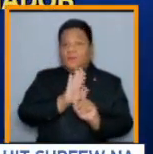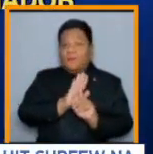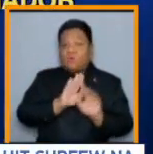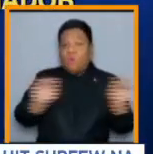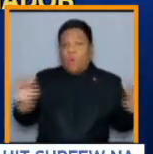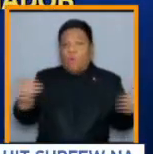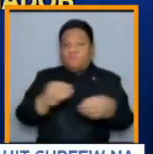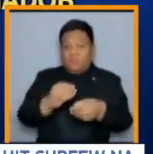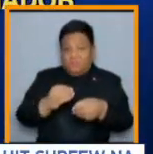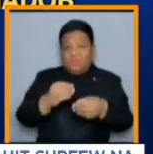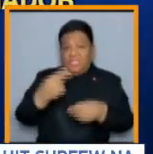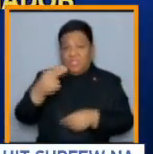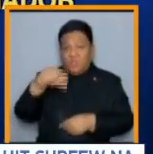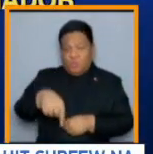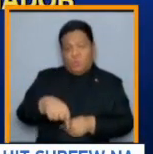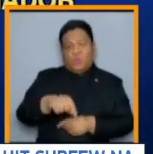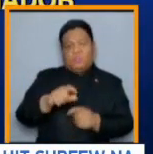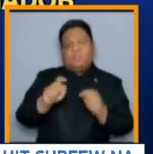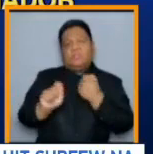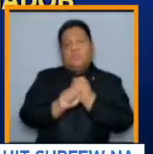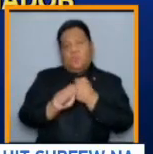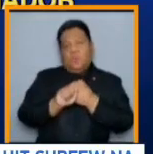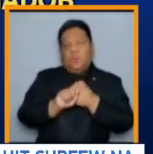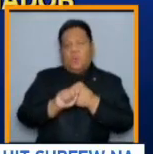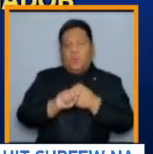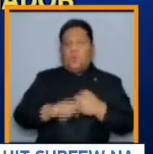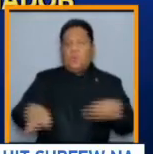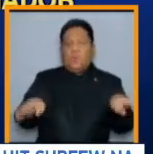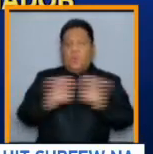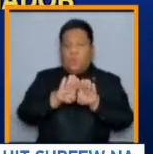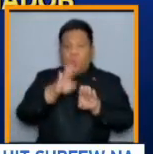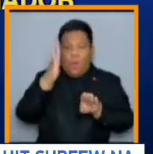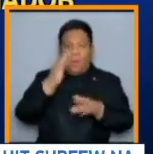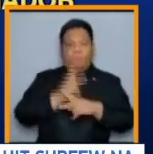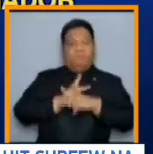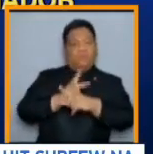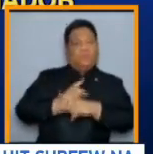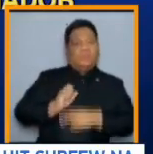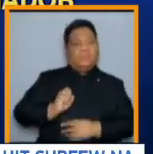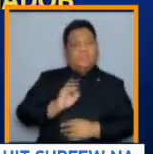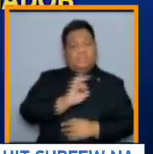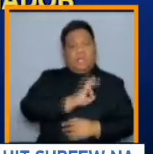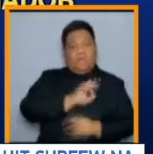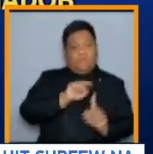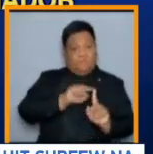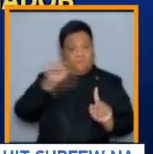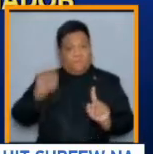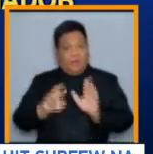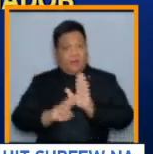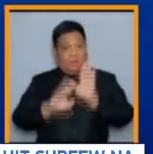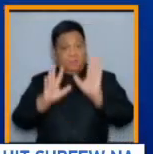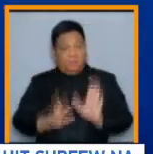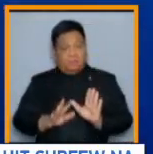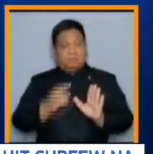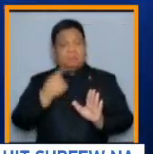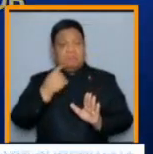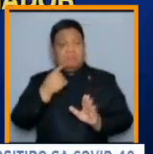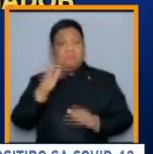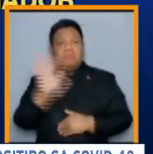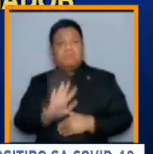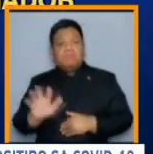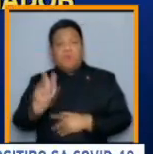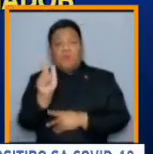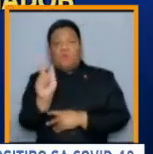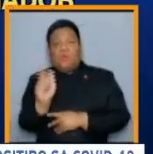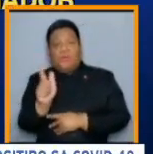dating Senador Bongbong Marcos na si Attorney Vic Rodriguez, mayigit 20 staff nila ang nag-positive sa test. Pinagpaliban